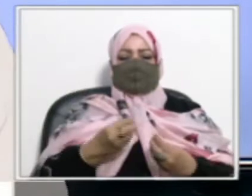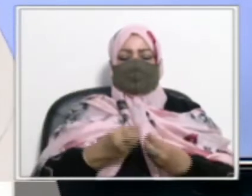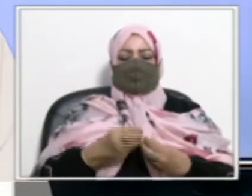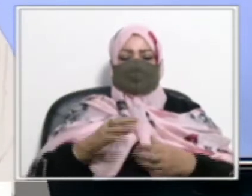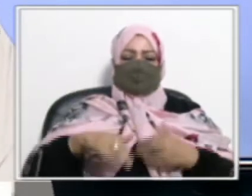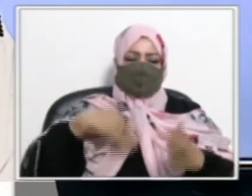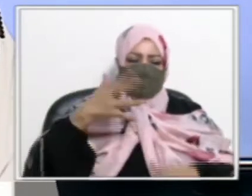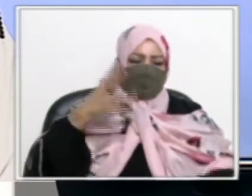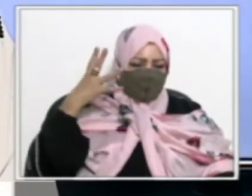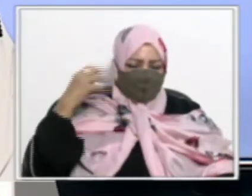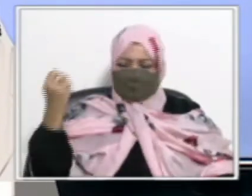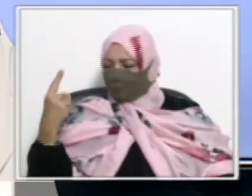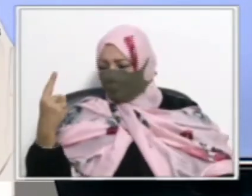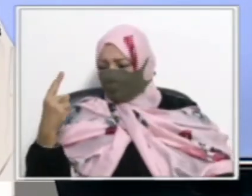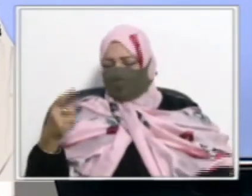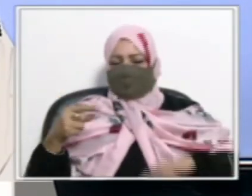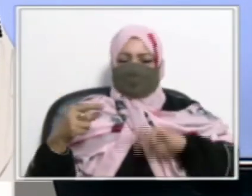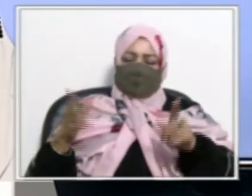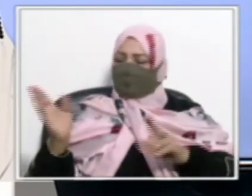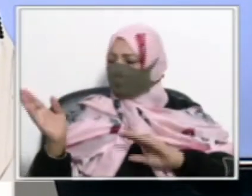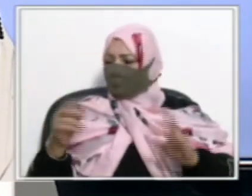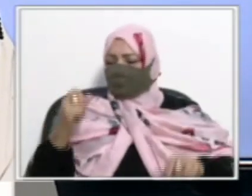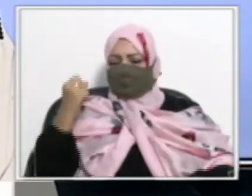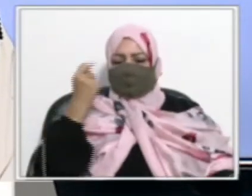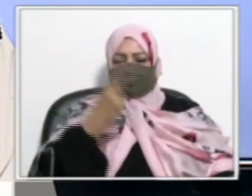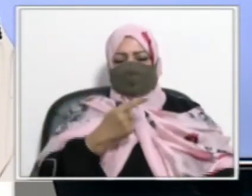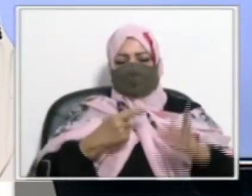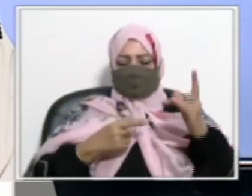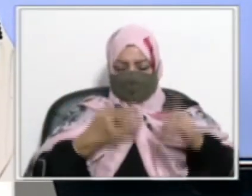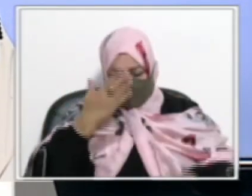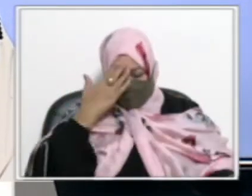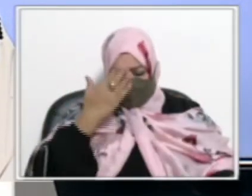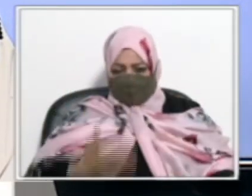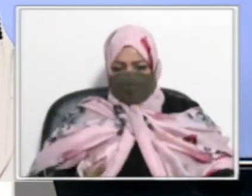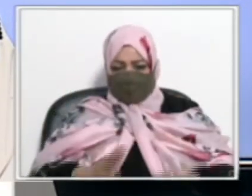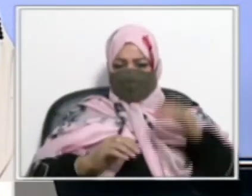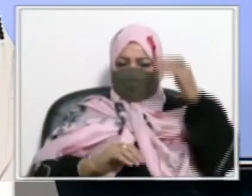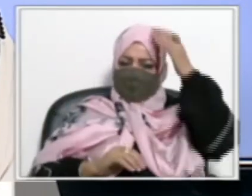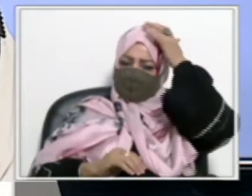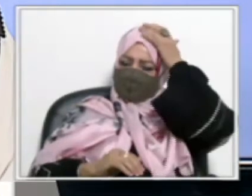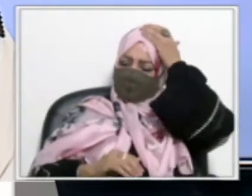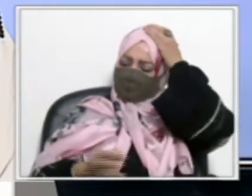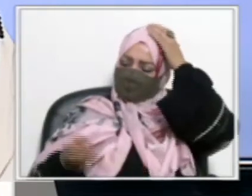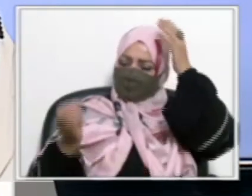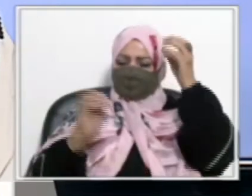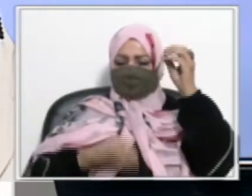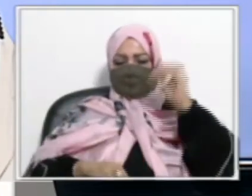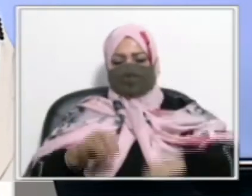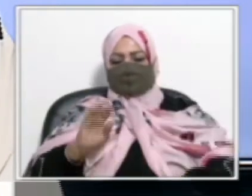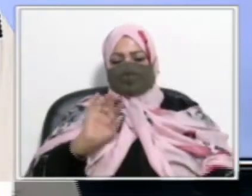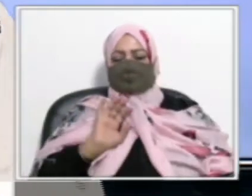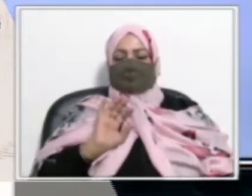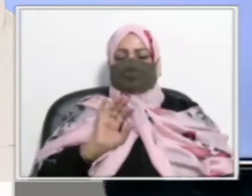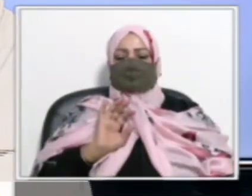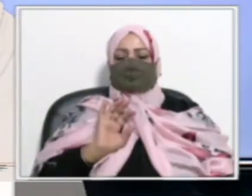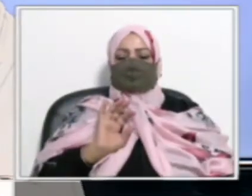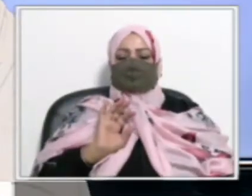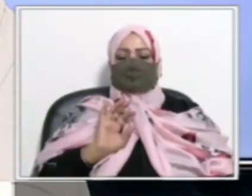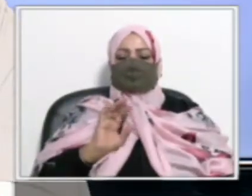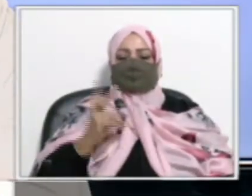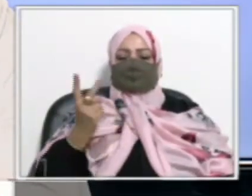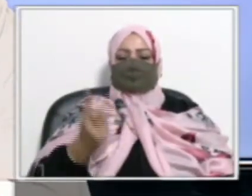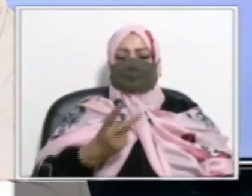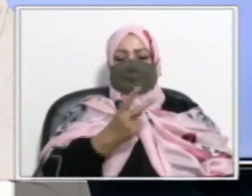السجود النوافل، وهذا هو المشهور عندنا في المذهب، النوافل لا سجود فيها لإصلاحها. النوافل إن حصل